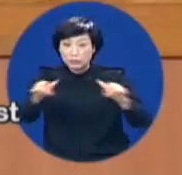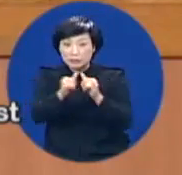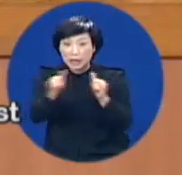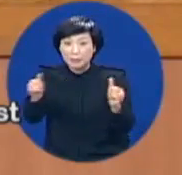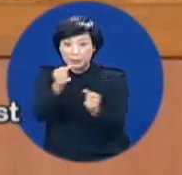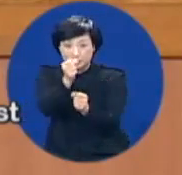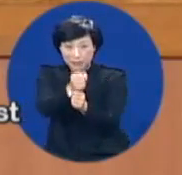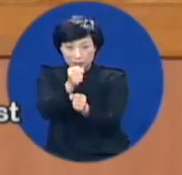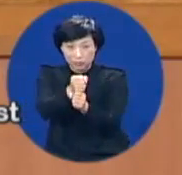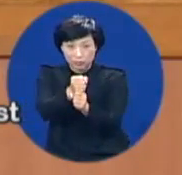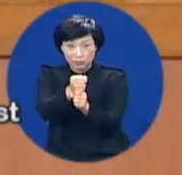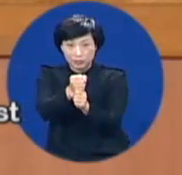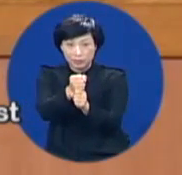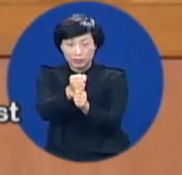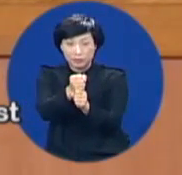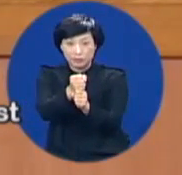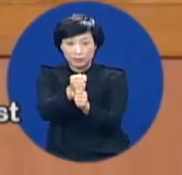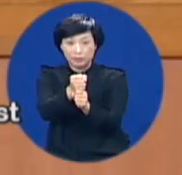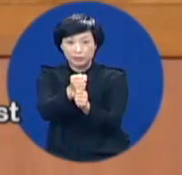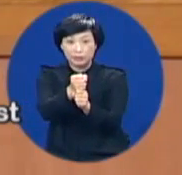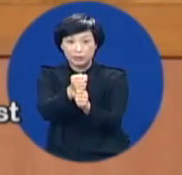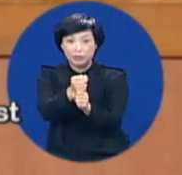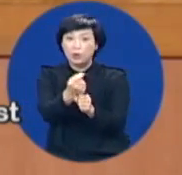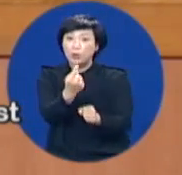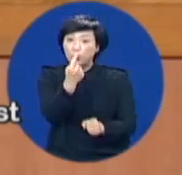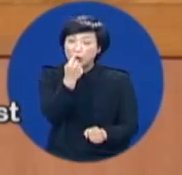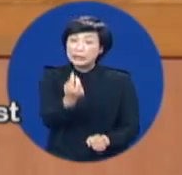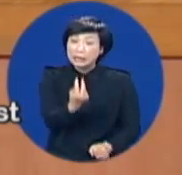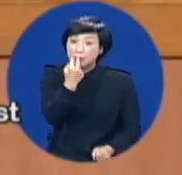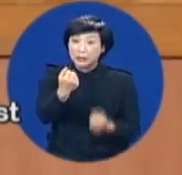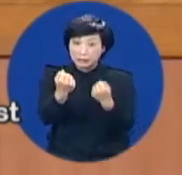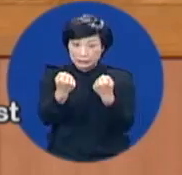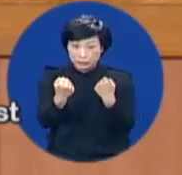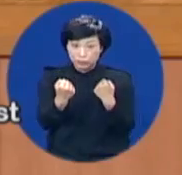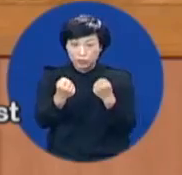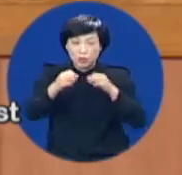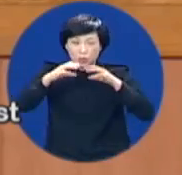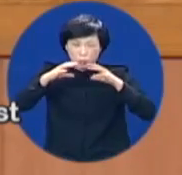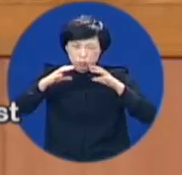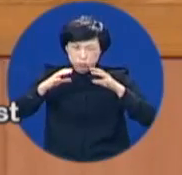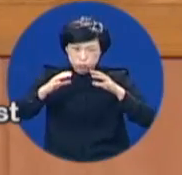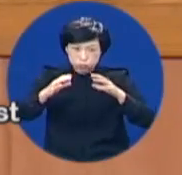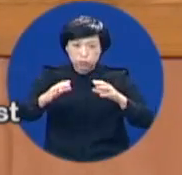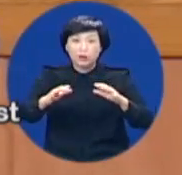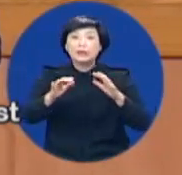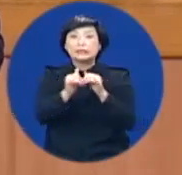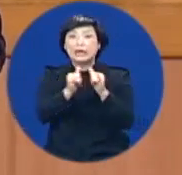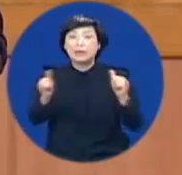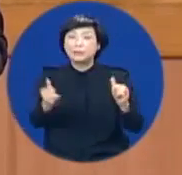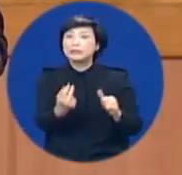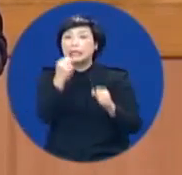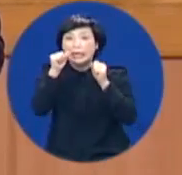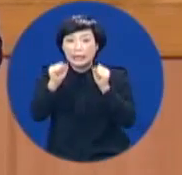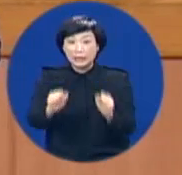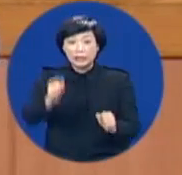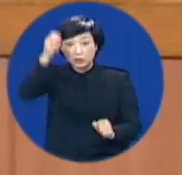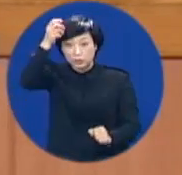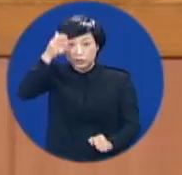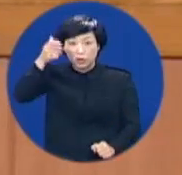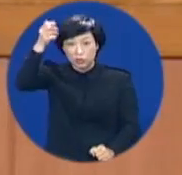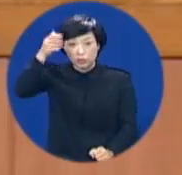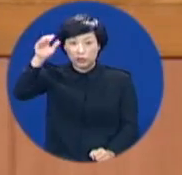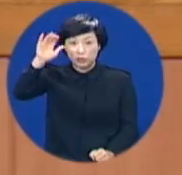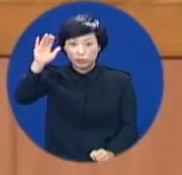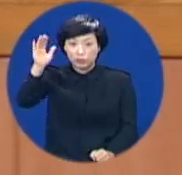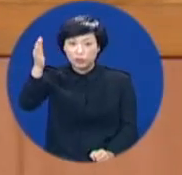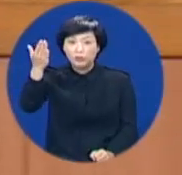사람을 만드시고 그 코에 생기를 불어넣으니 생영이